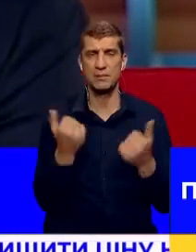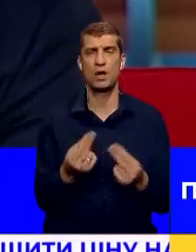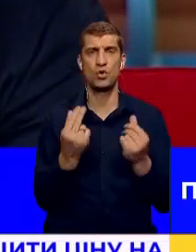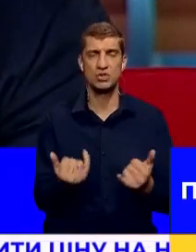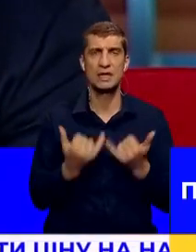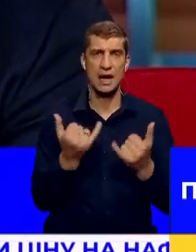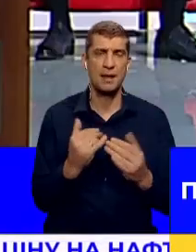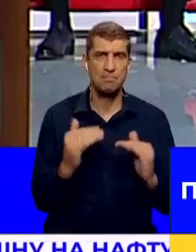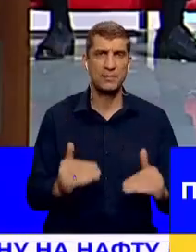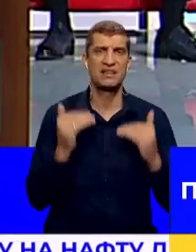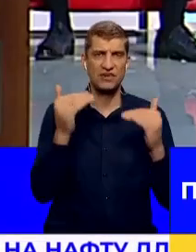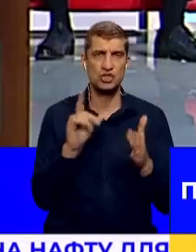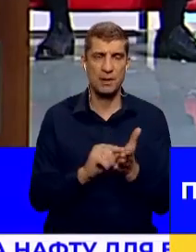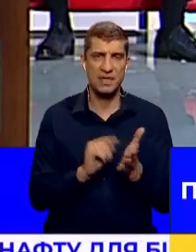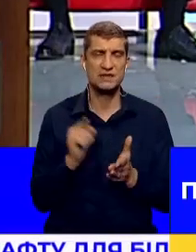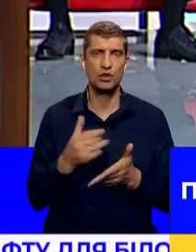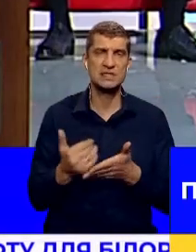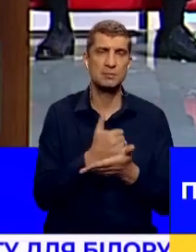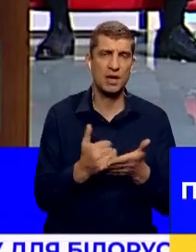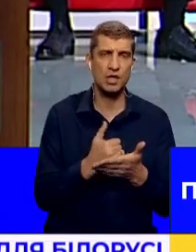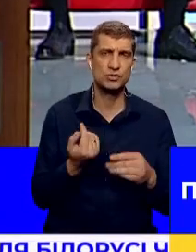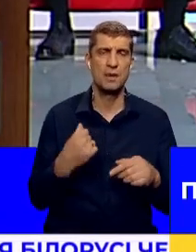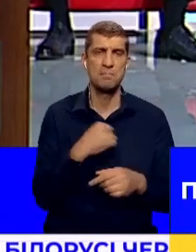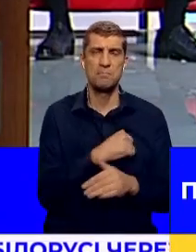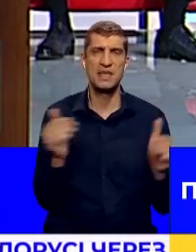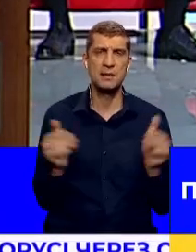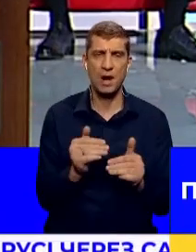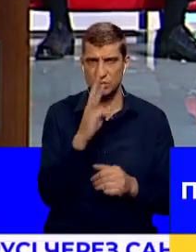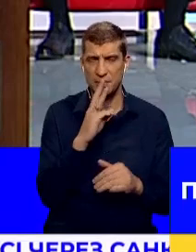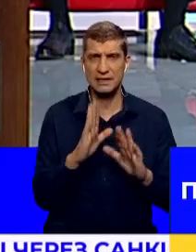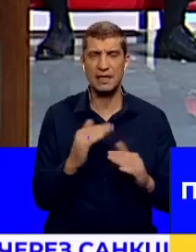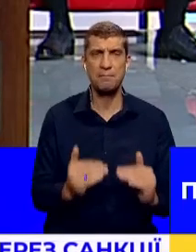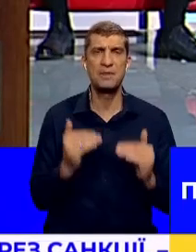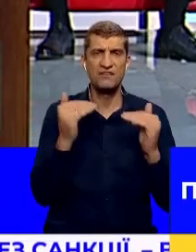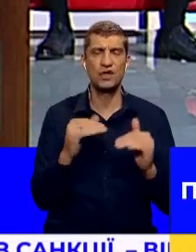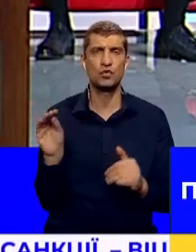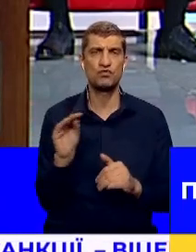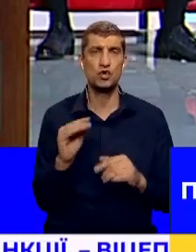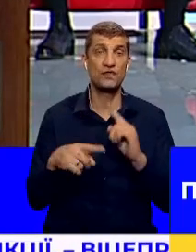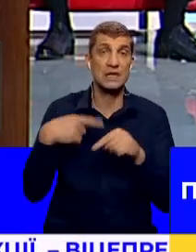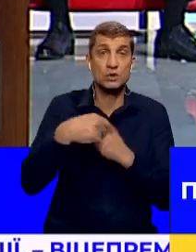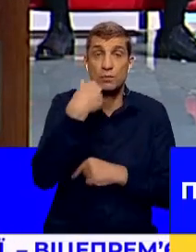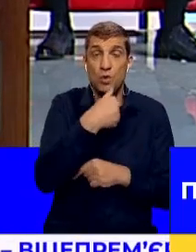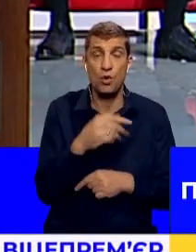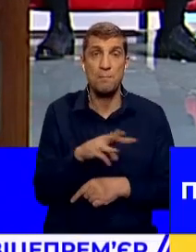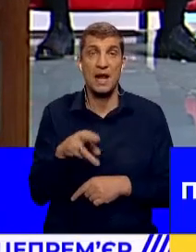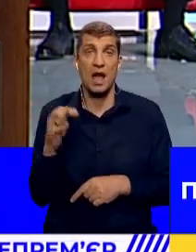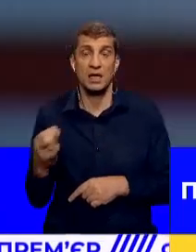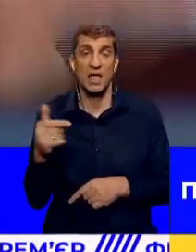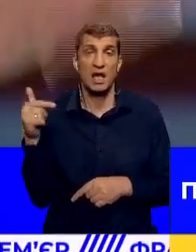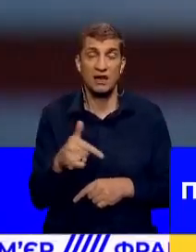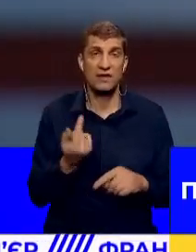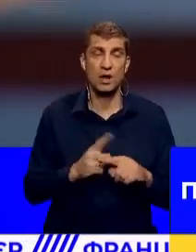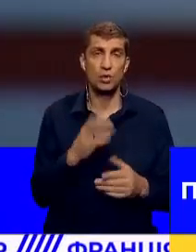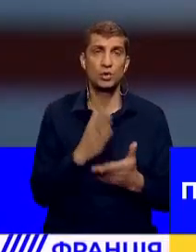коштів на підвищення пенсій. Вони збираються мінімальну зарплату тільки піднімати в жовтні наступного року. Мільярди гривень, які йдуть